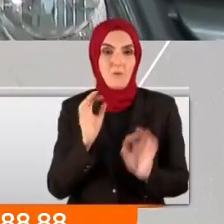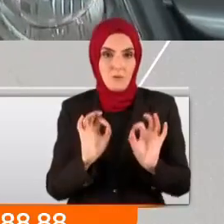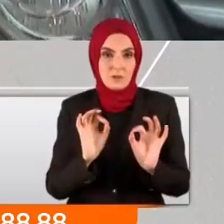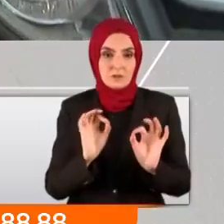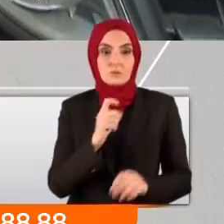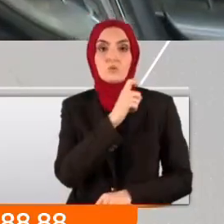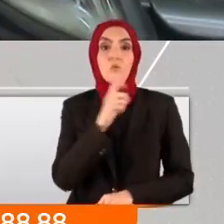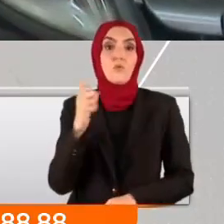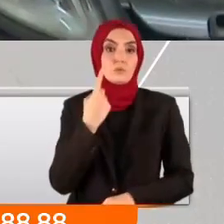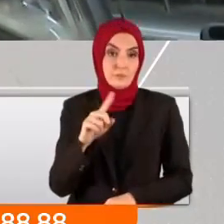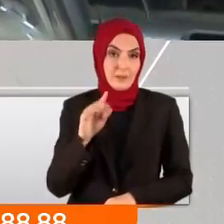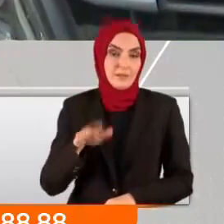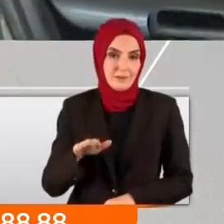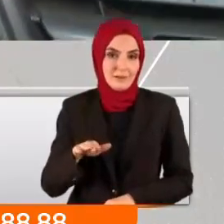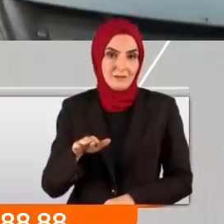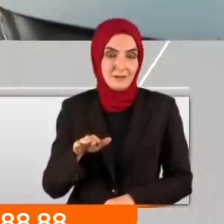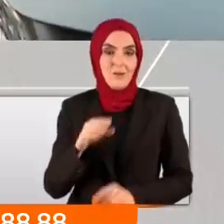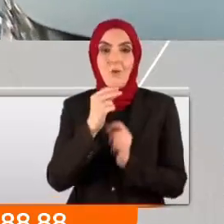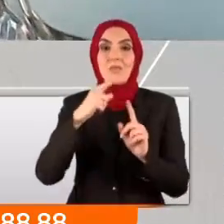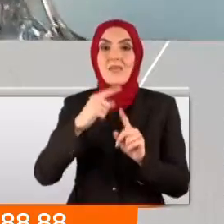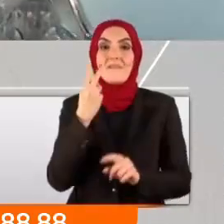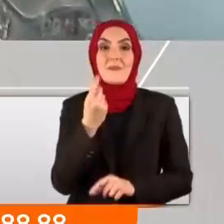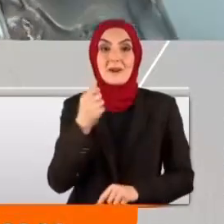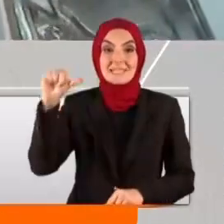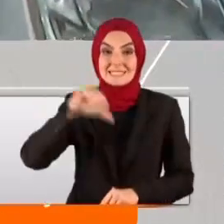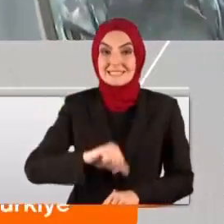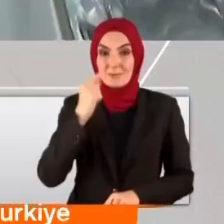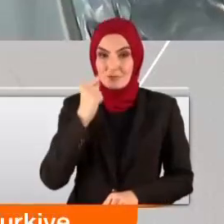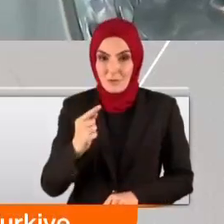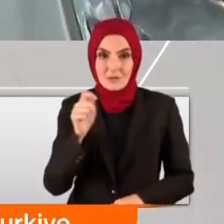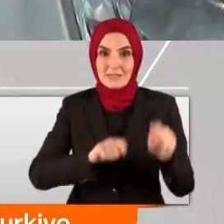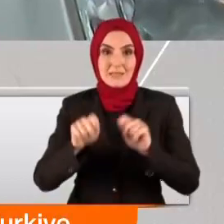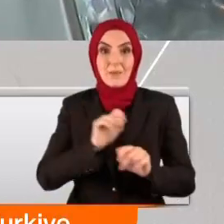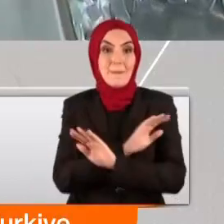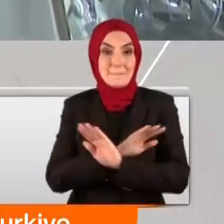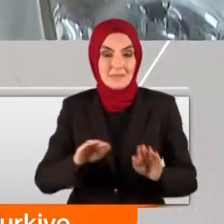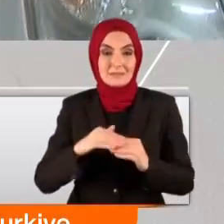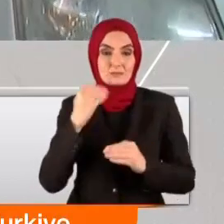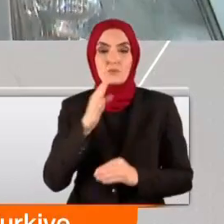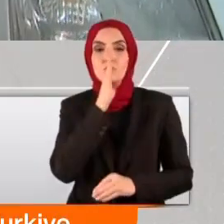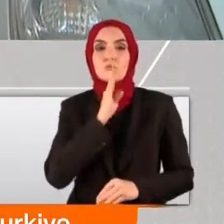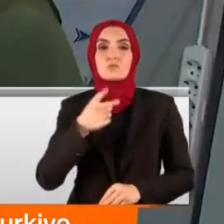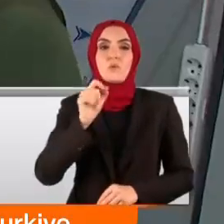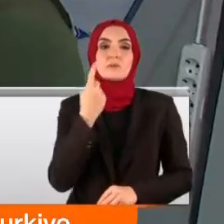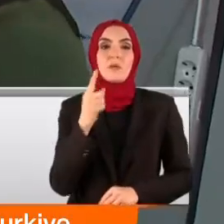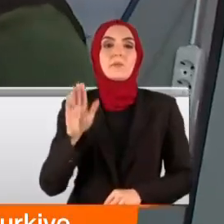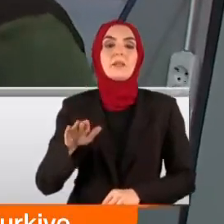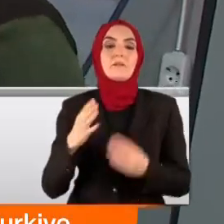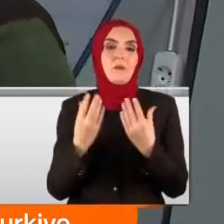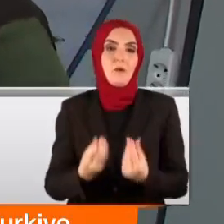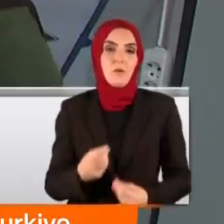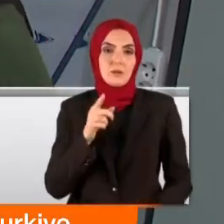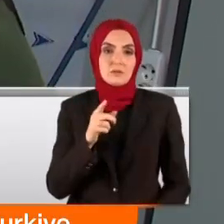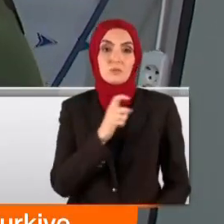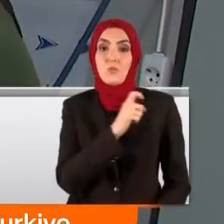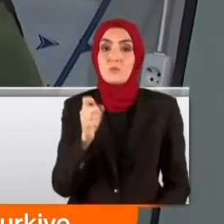ÖTV oranı ile birlikte bu karavan imalathaneden çıktığında 490 bin liraya satılmış olacak. Tabii ki 900 bin liraya satmak